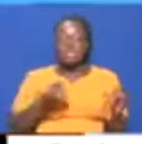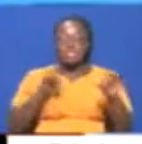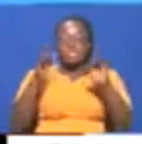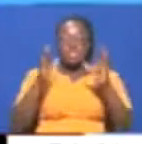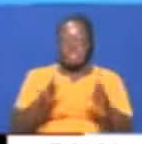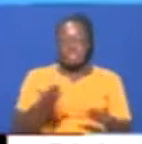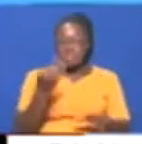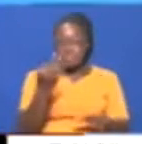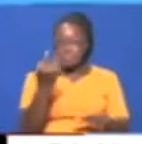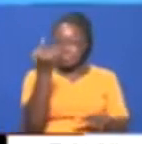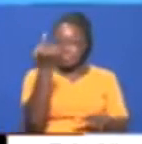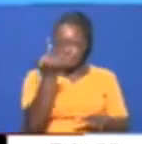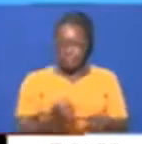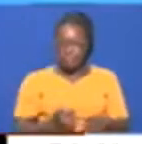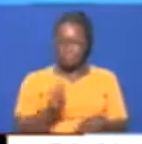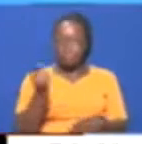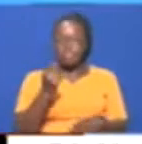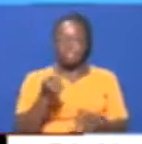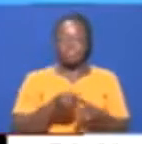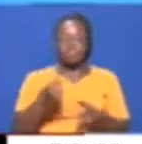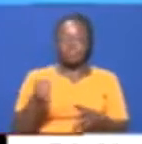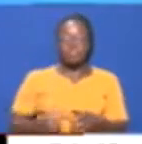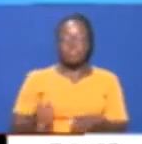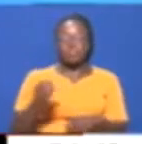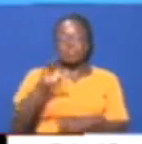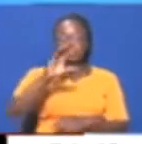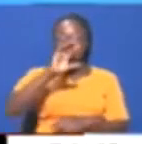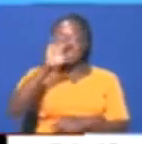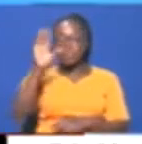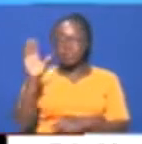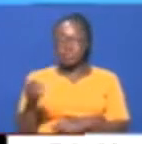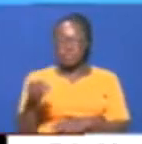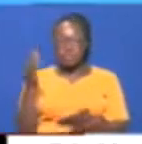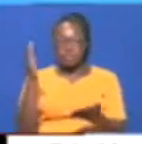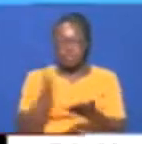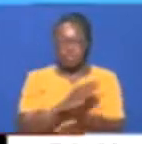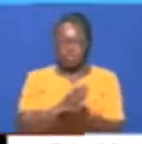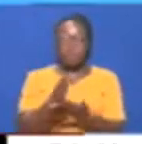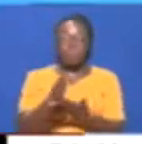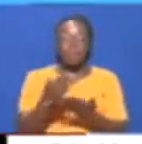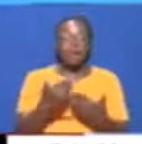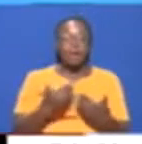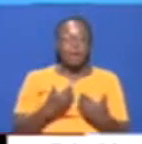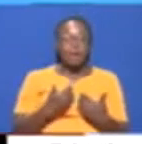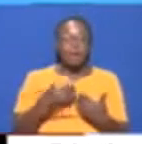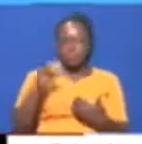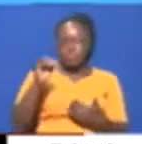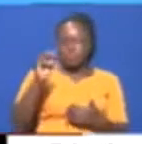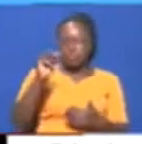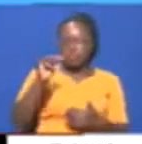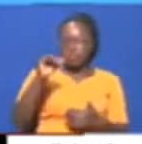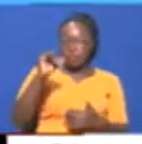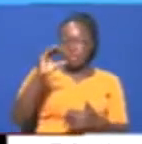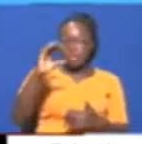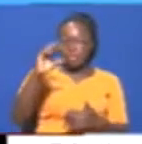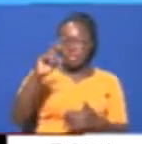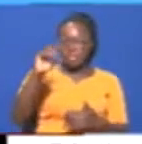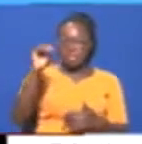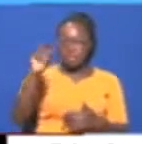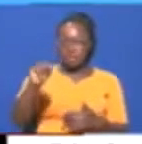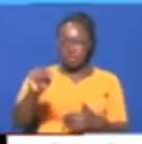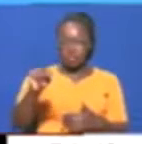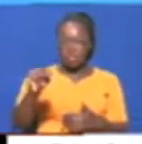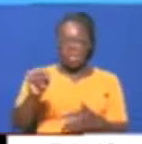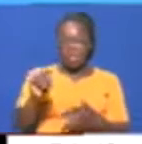waliwasili nchini kutoka nchi ya Afrika Kusini walithibitishwa kuwa na ugonjwa wa aina ya Omicron na wamewekwa katika kituo